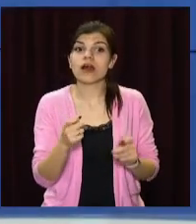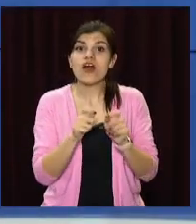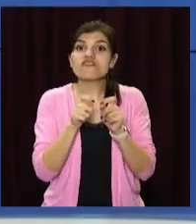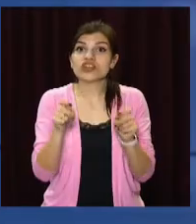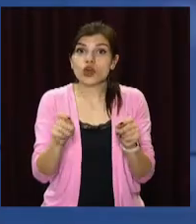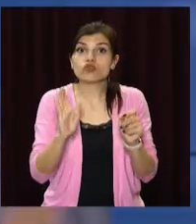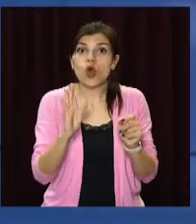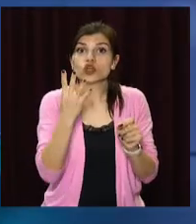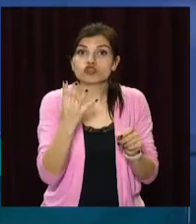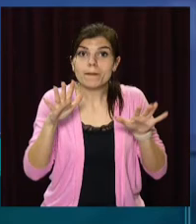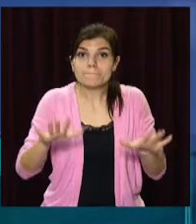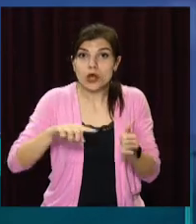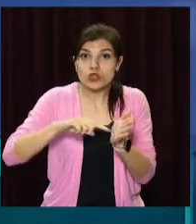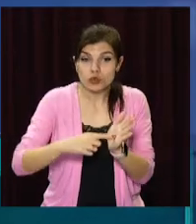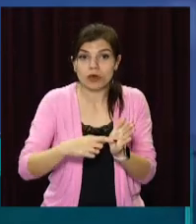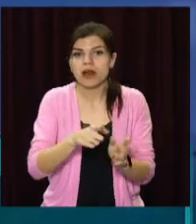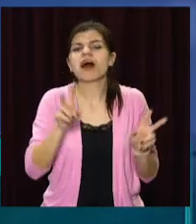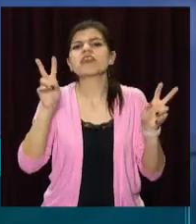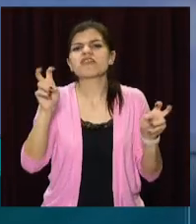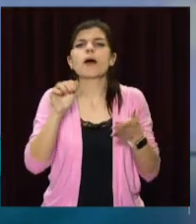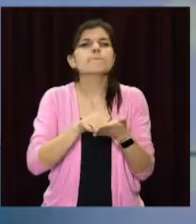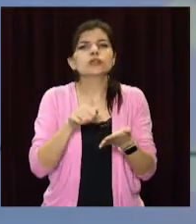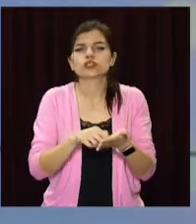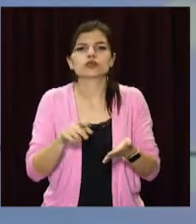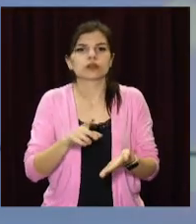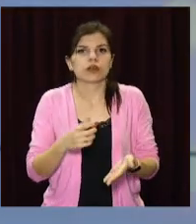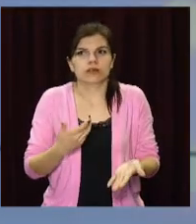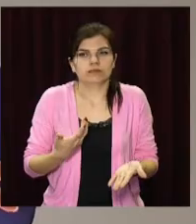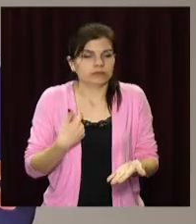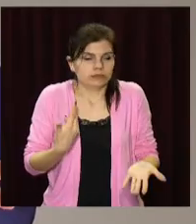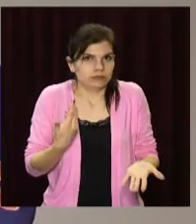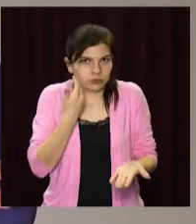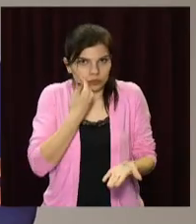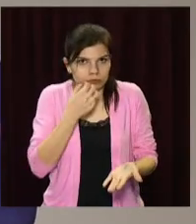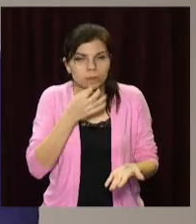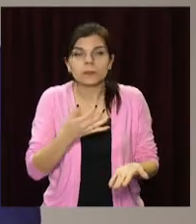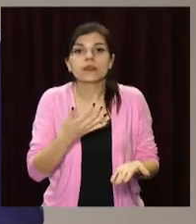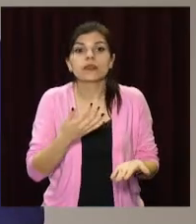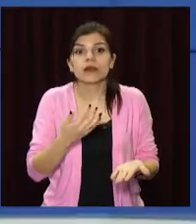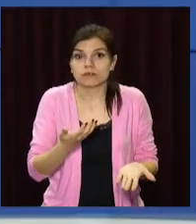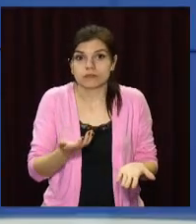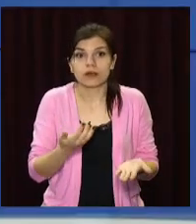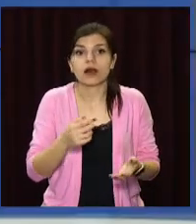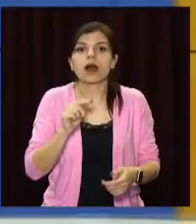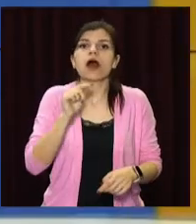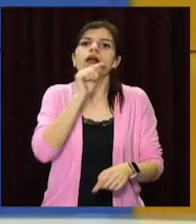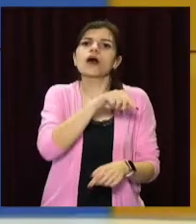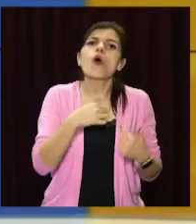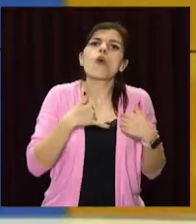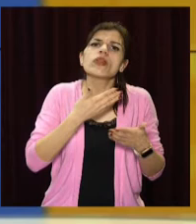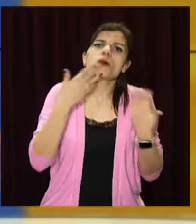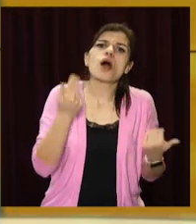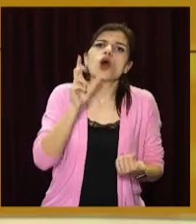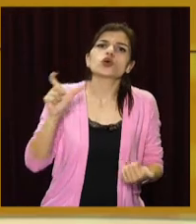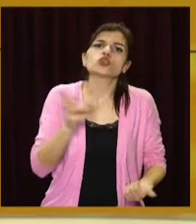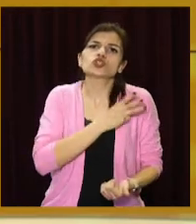відкрили 4, не називали мені зараз там такі причини, що мені ж це ж аж соромно. Цивали, вам там не встигли, не а там в нас не було